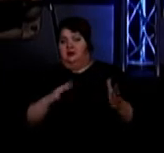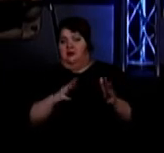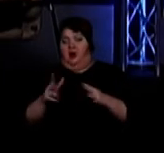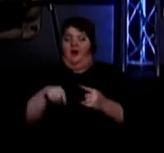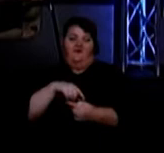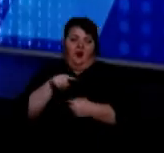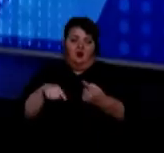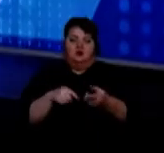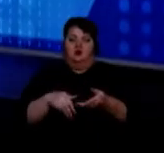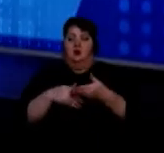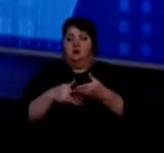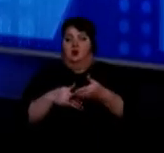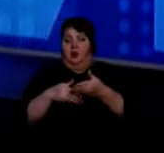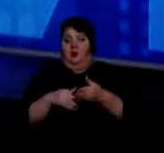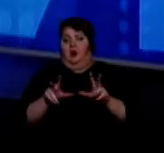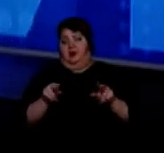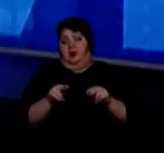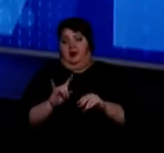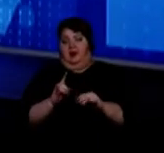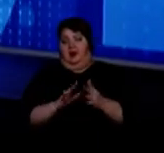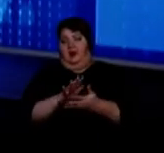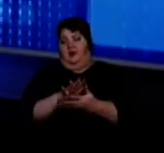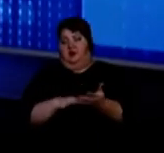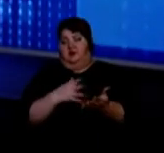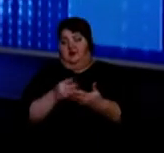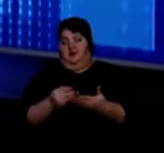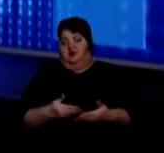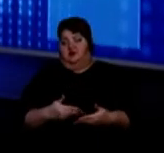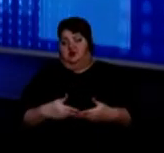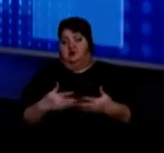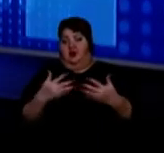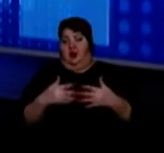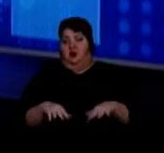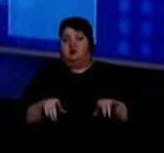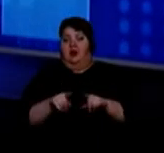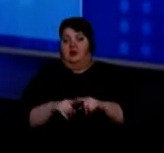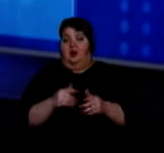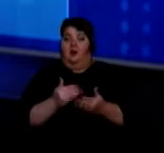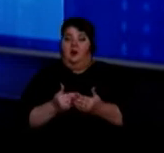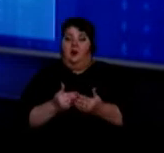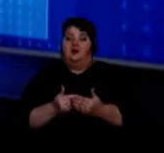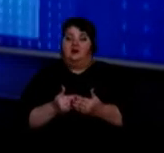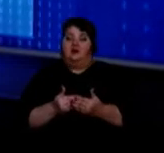викручуємось, допомагаємо, і, слава Богу, дитинка продовжує своє життя вже, так би мовити,